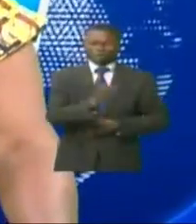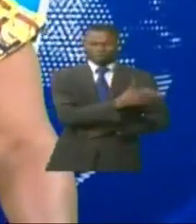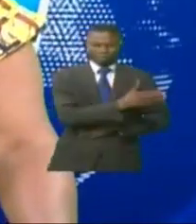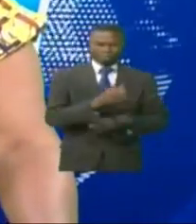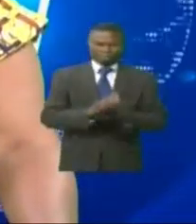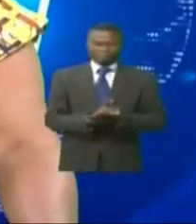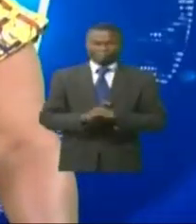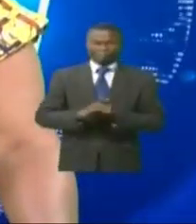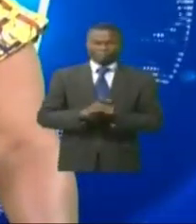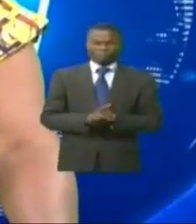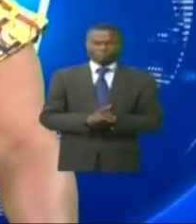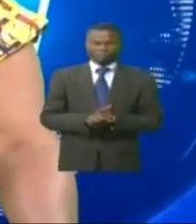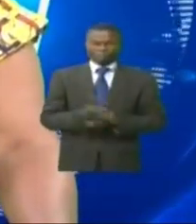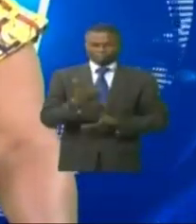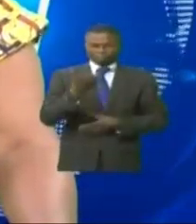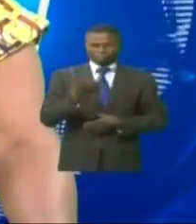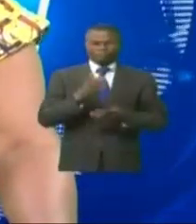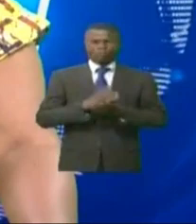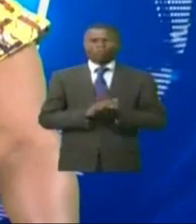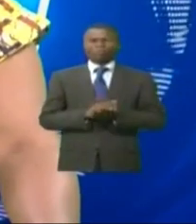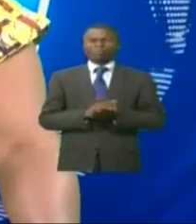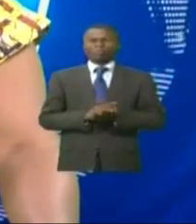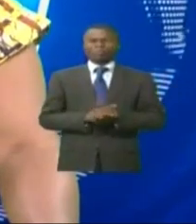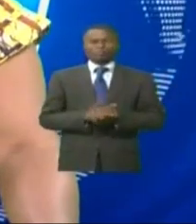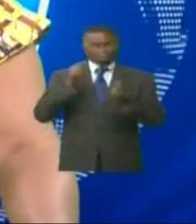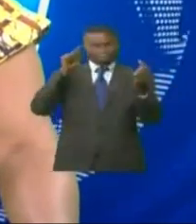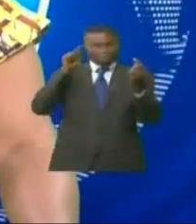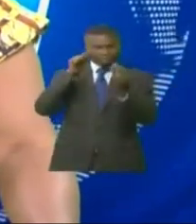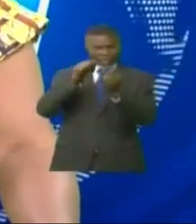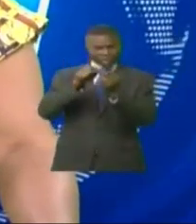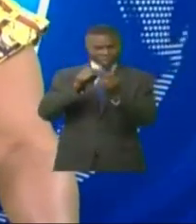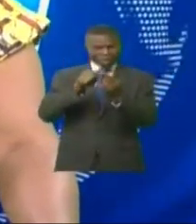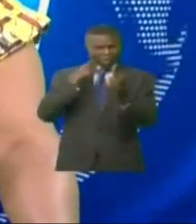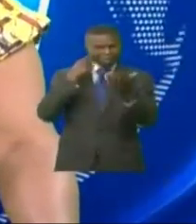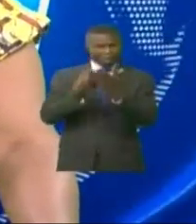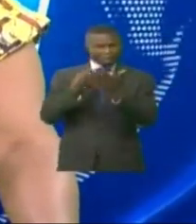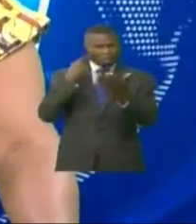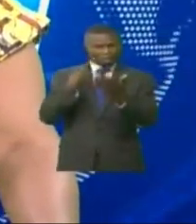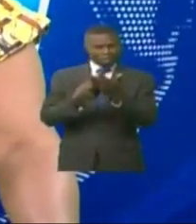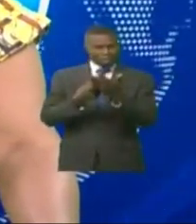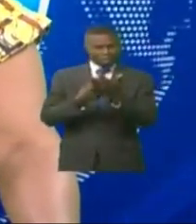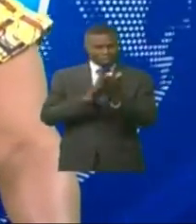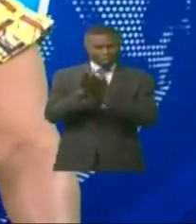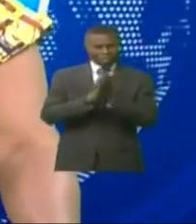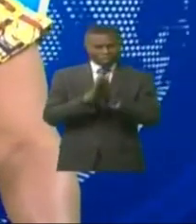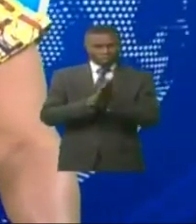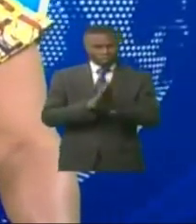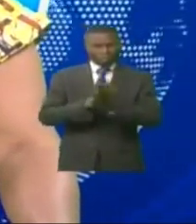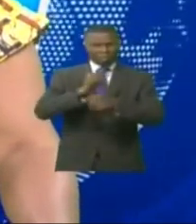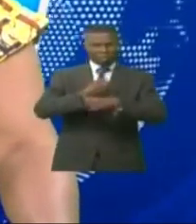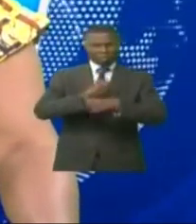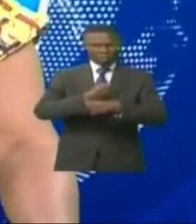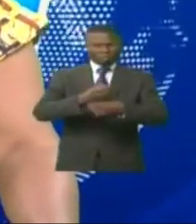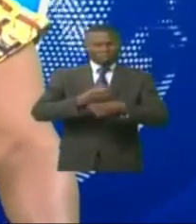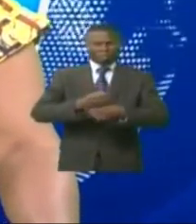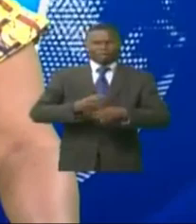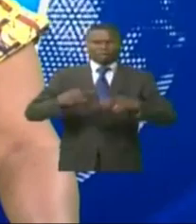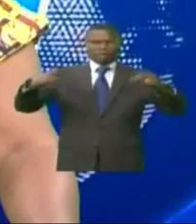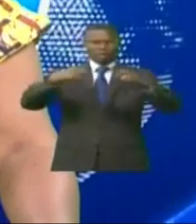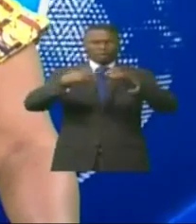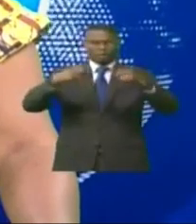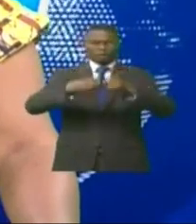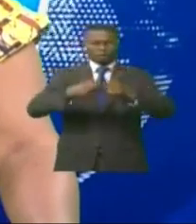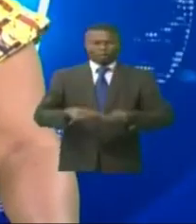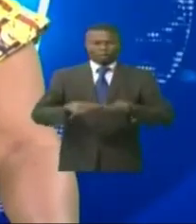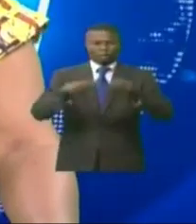A signé Christine Lenzoé dans l'objectif de faire le constat concernant l'installation des câbles électriques mis